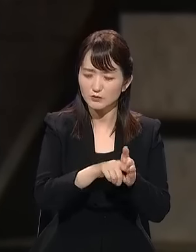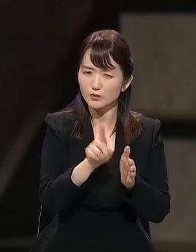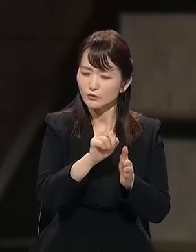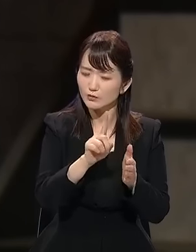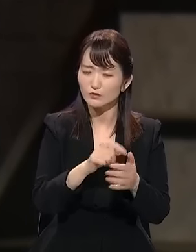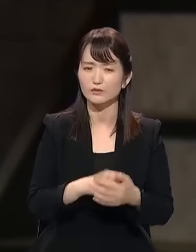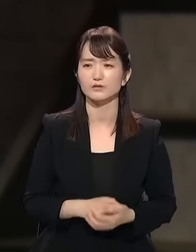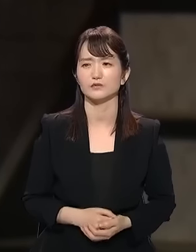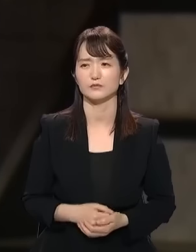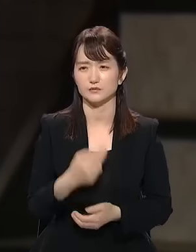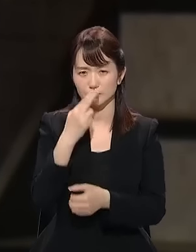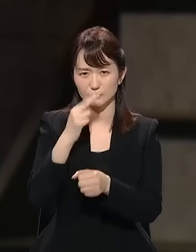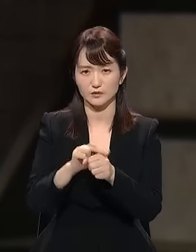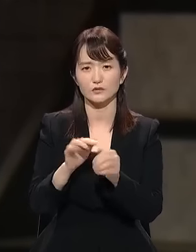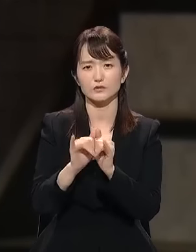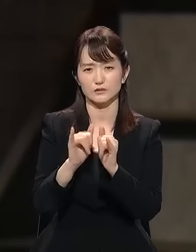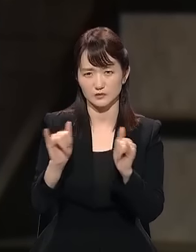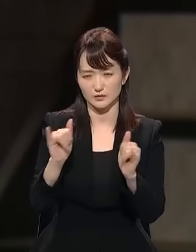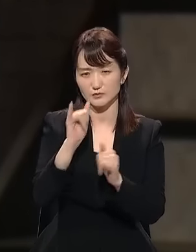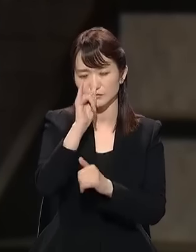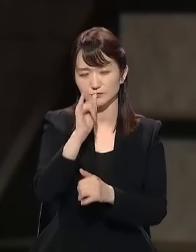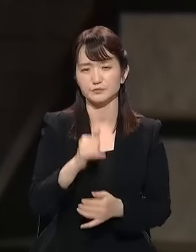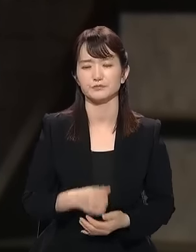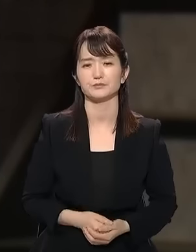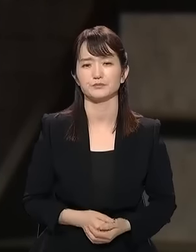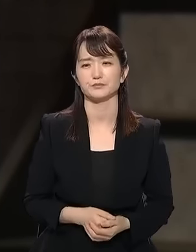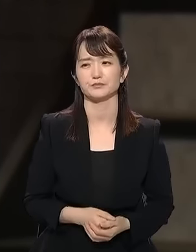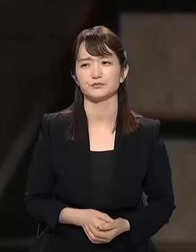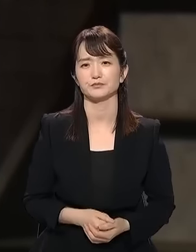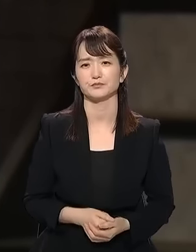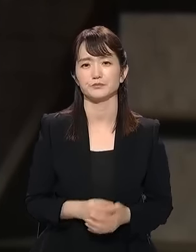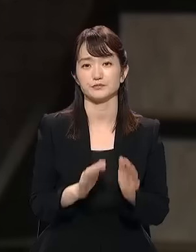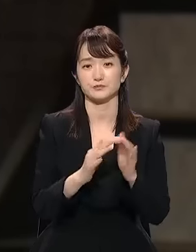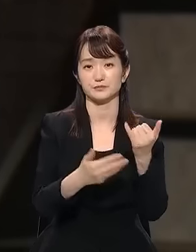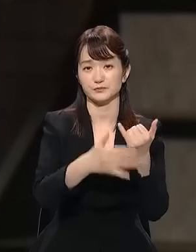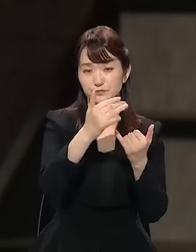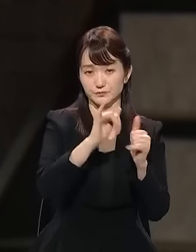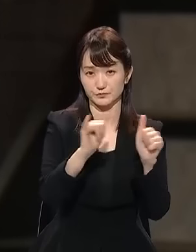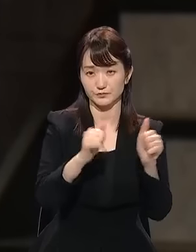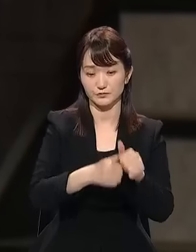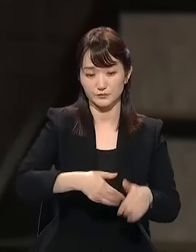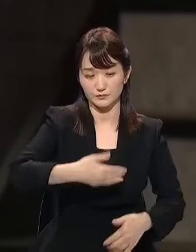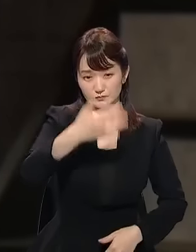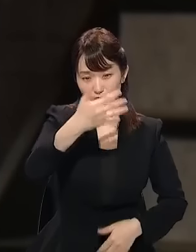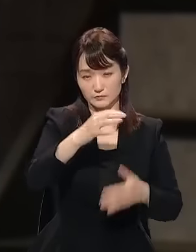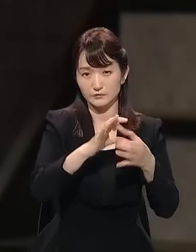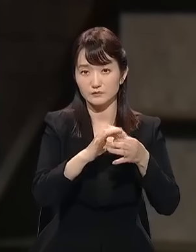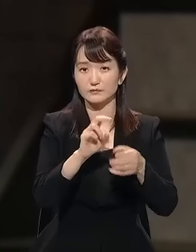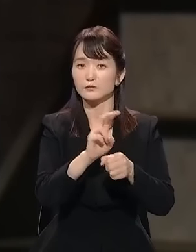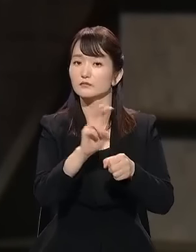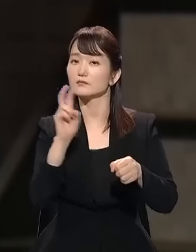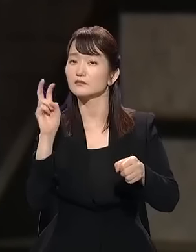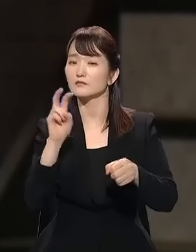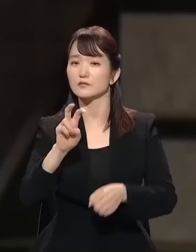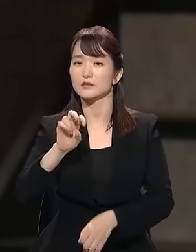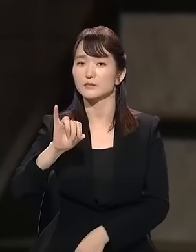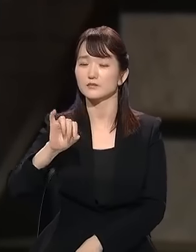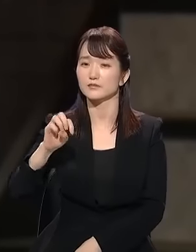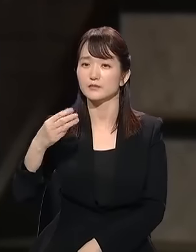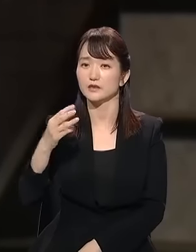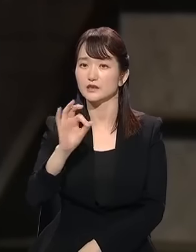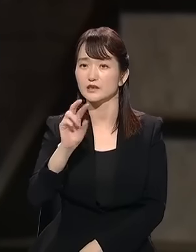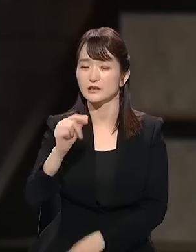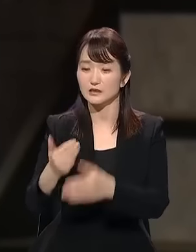거는 억울한 사람들도 이제 나오기 시작 했어요 일단은 해당 유튜브는 영상을 통해서 20년 전에 미량 사건과